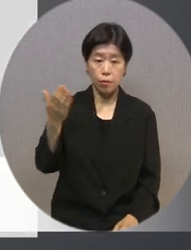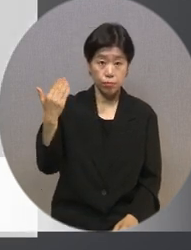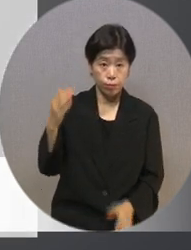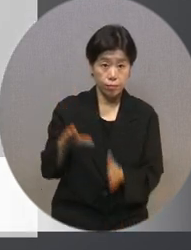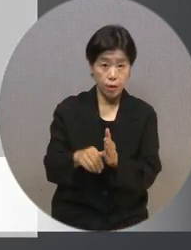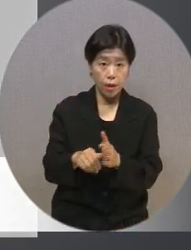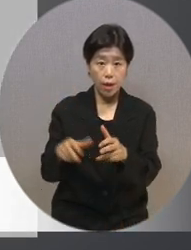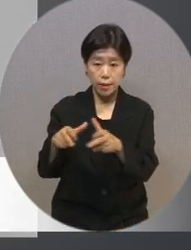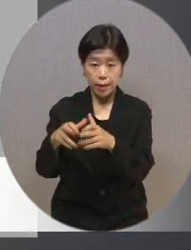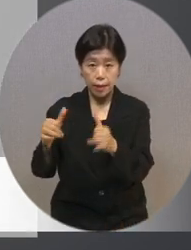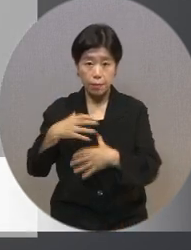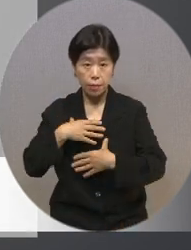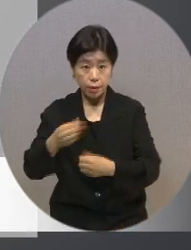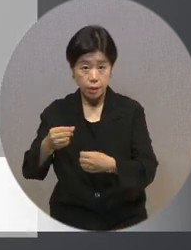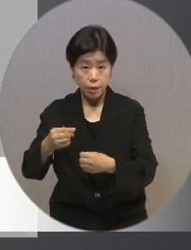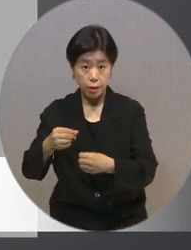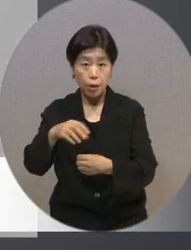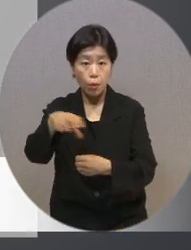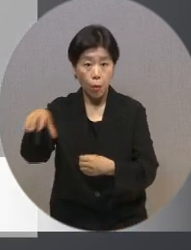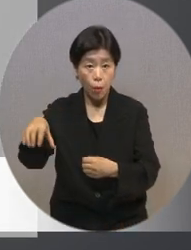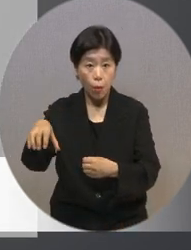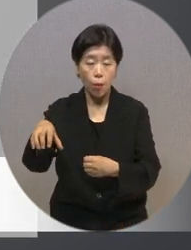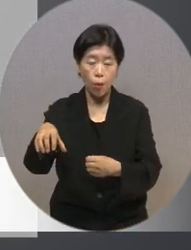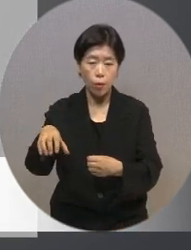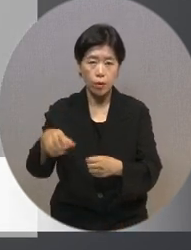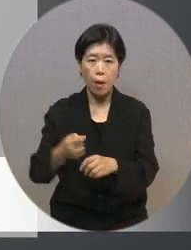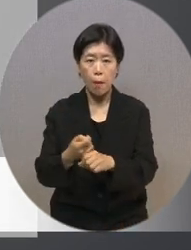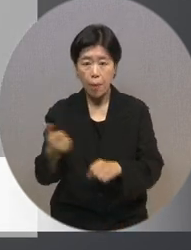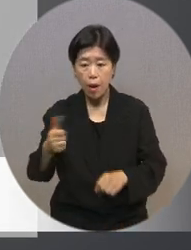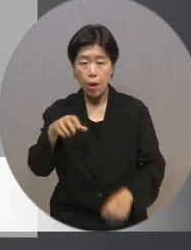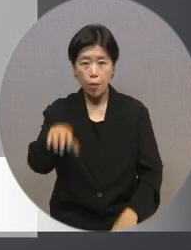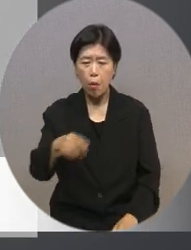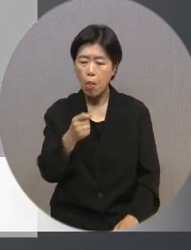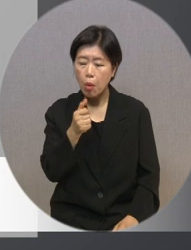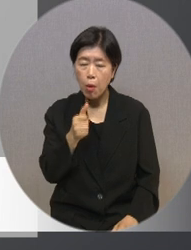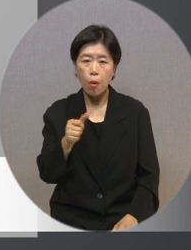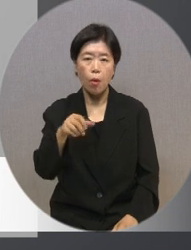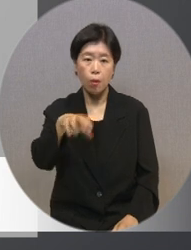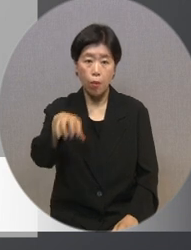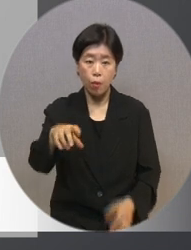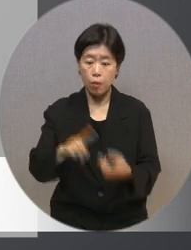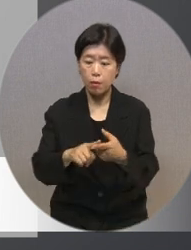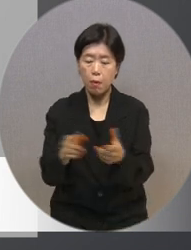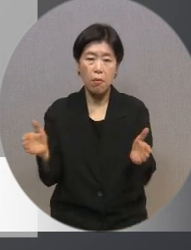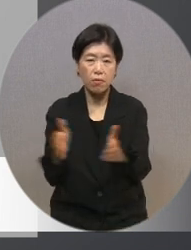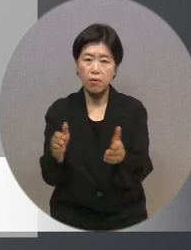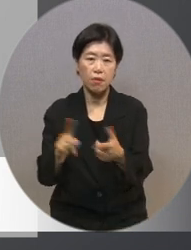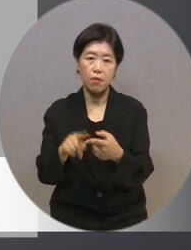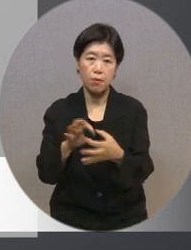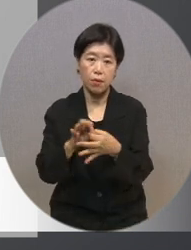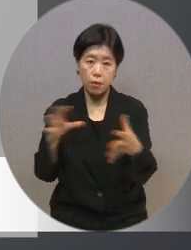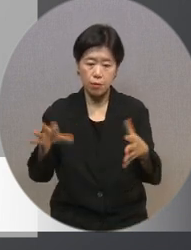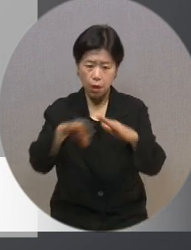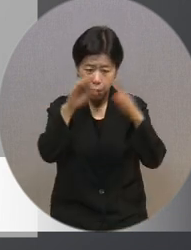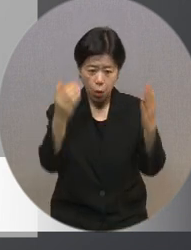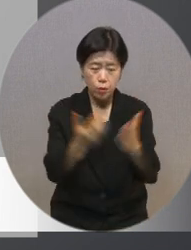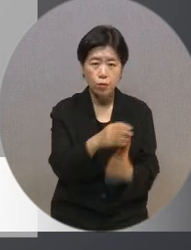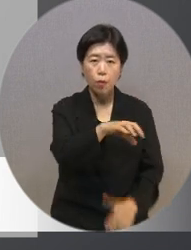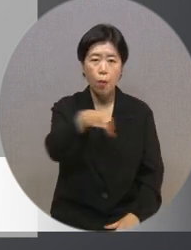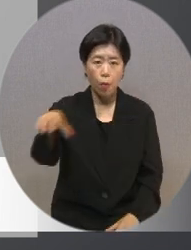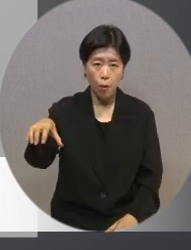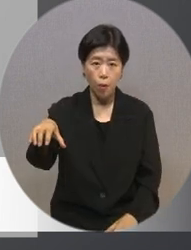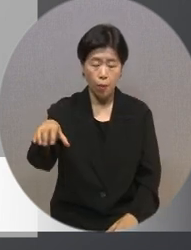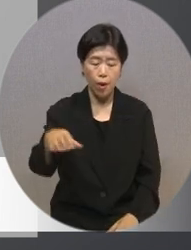장애인 편의시설 설치 대상 시설에서 제외되어 있던 소규모 시설의 면적 기준을 폐지해 모든 시설이 편의시설을